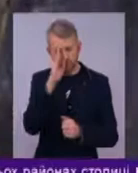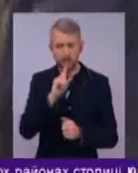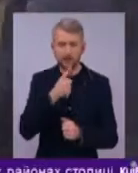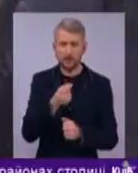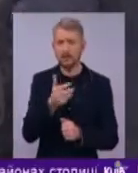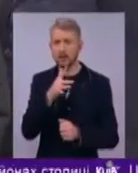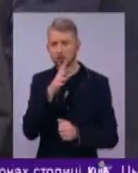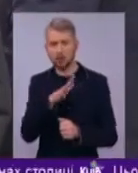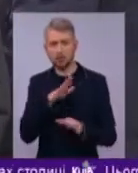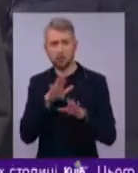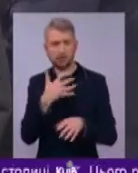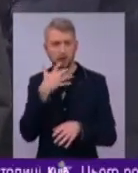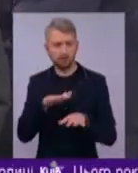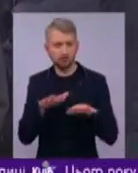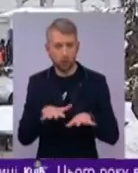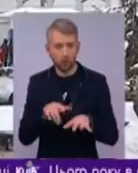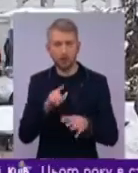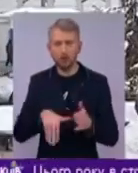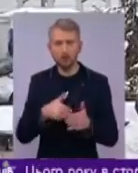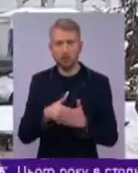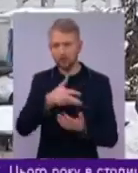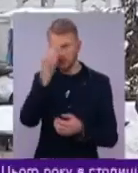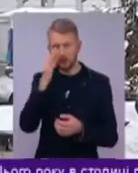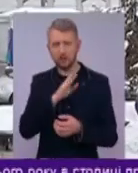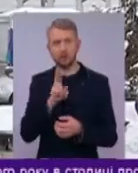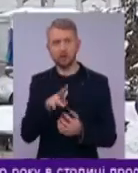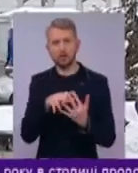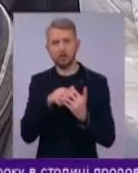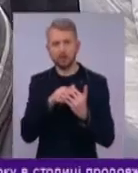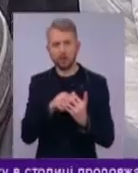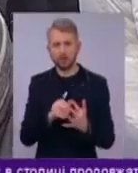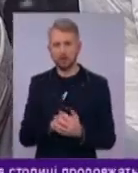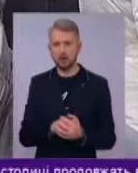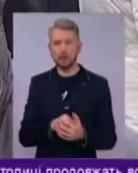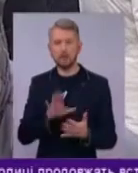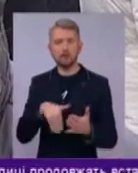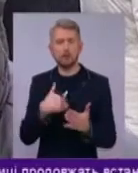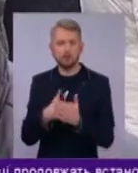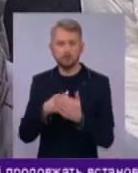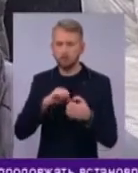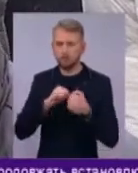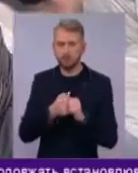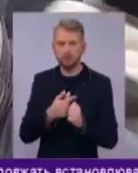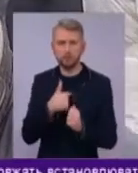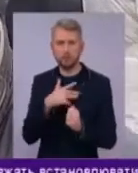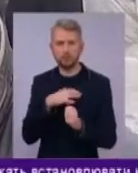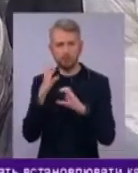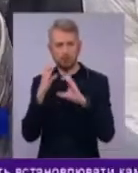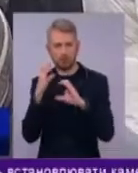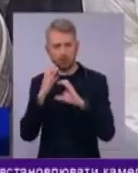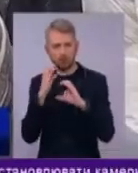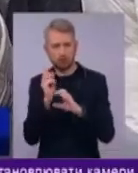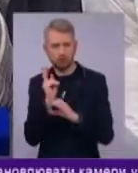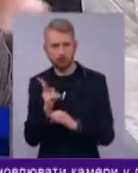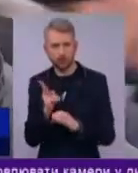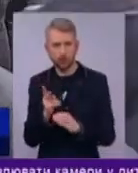років провели в гарячих точках. І вони досі не забули, як воювати. До сих пор пам'ятаю. Я гранатомётчик. От зараз не